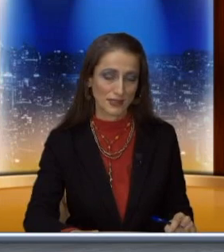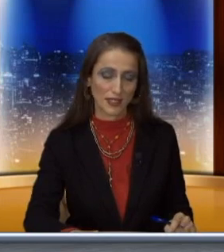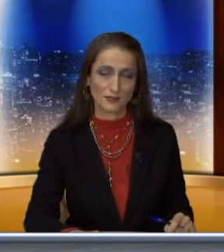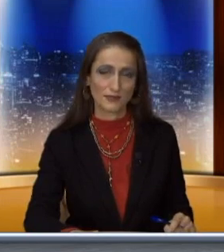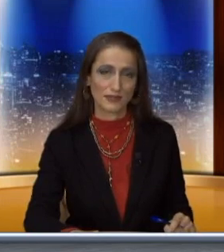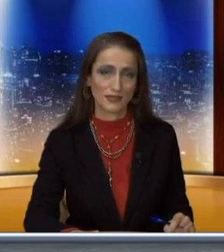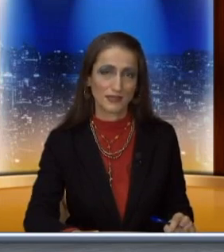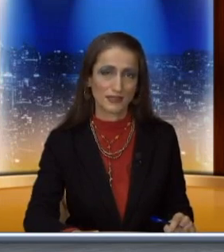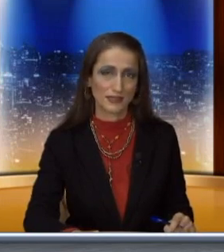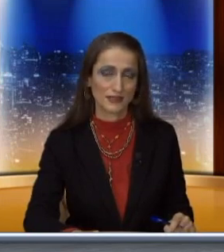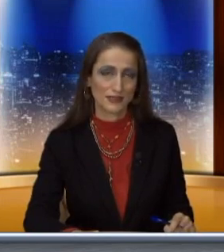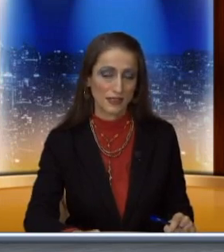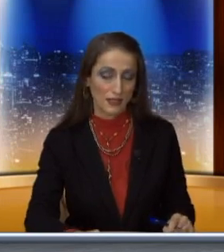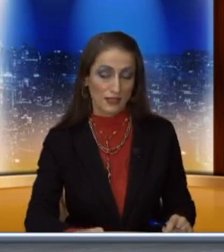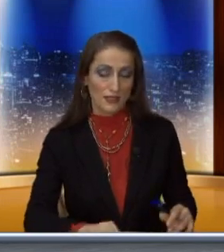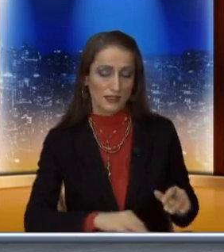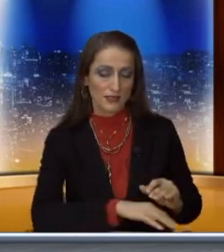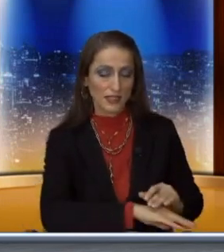نعم